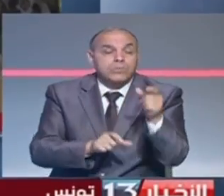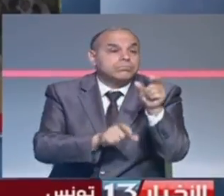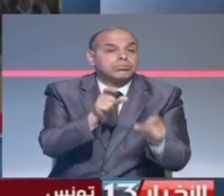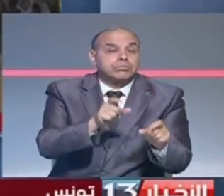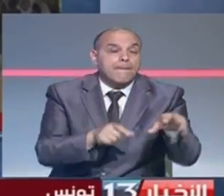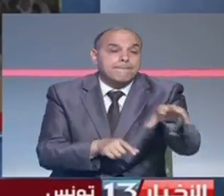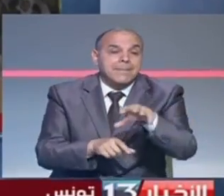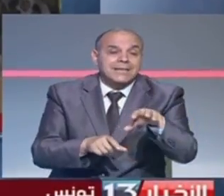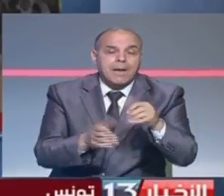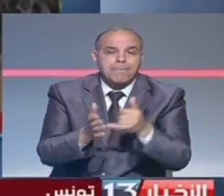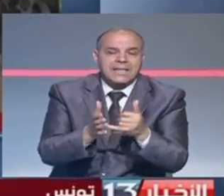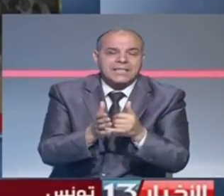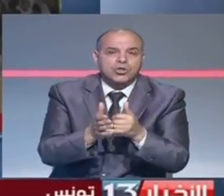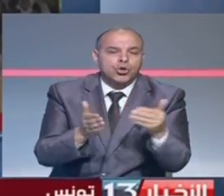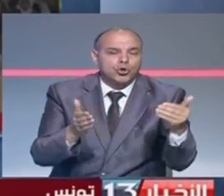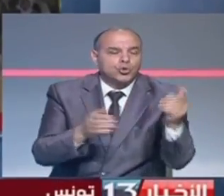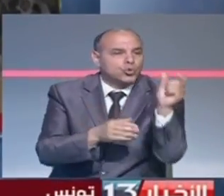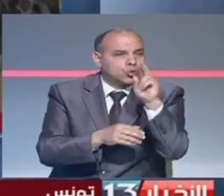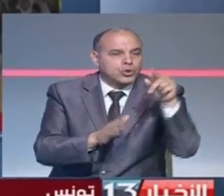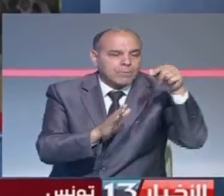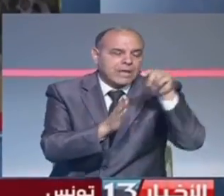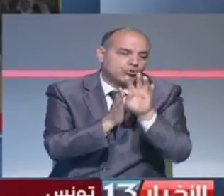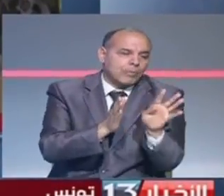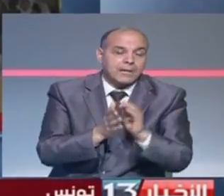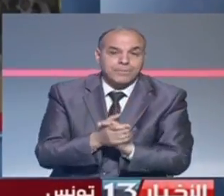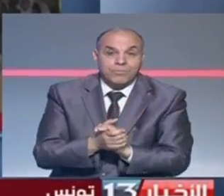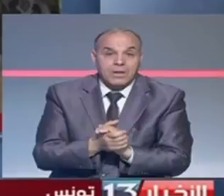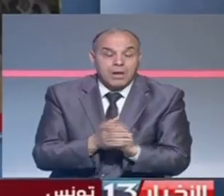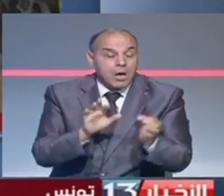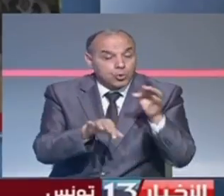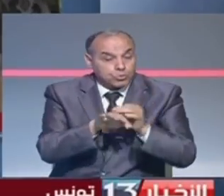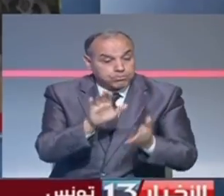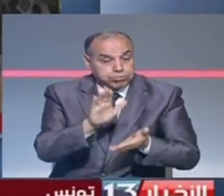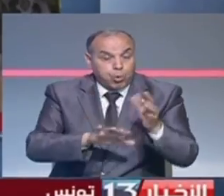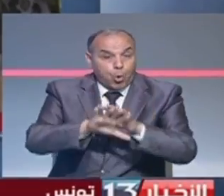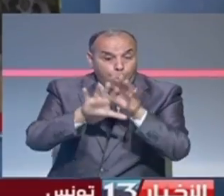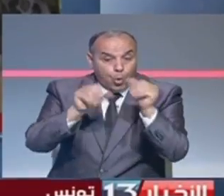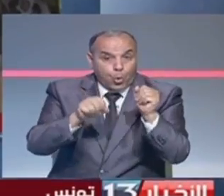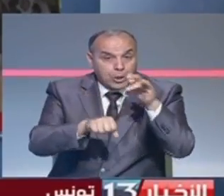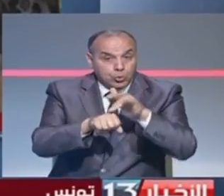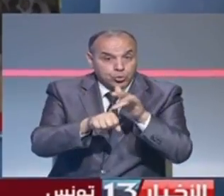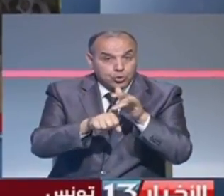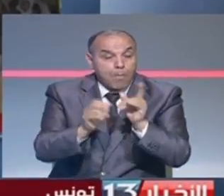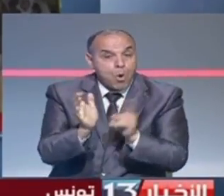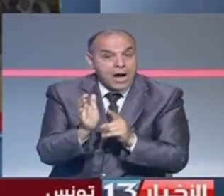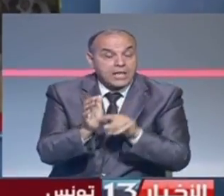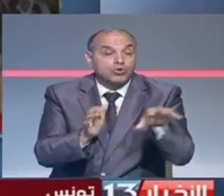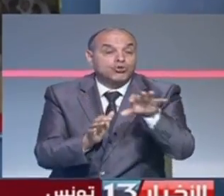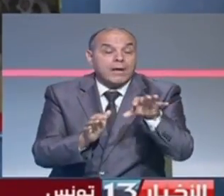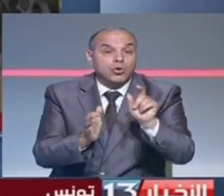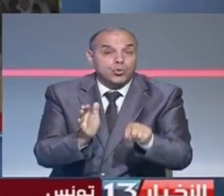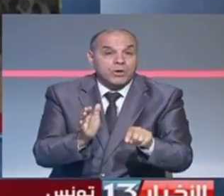بمنطقه القلعه من معتمديه دوز الجماليه ليرتفع بذلك اجمالي عدد الاصابات المؤكده في الجهه